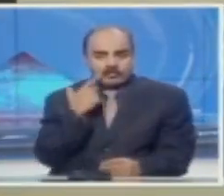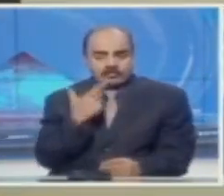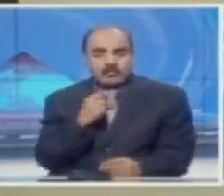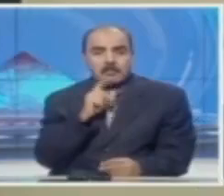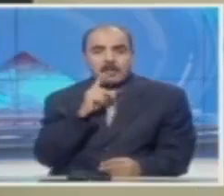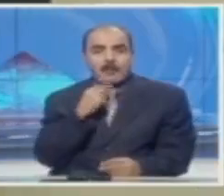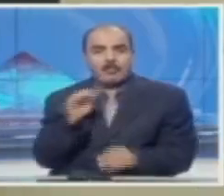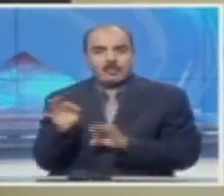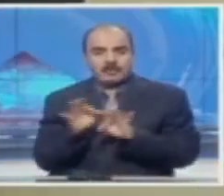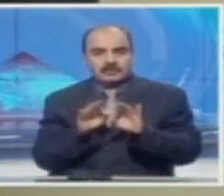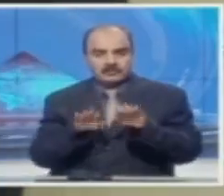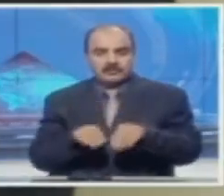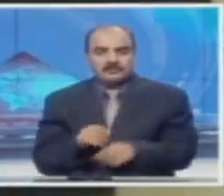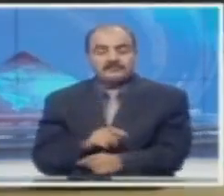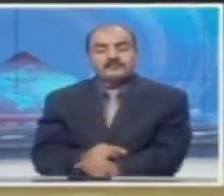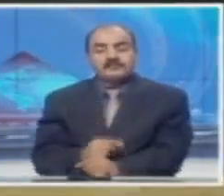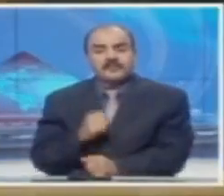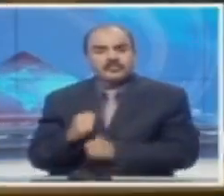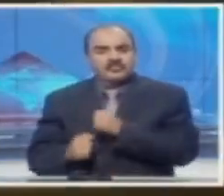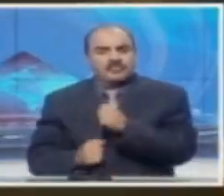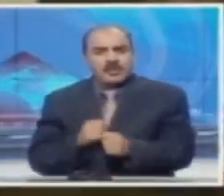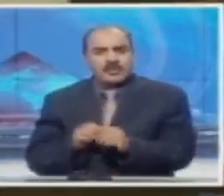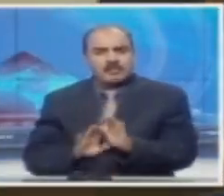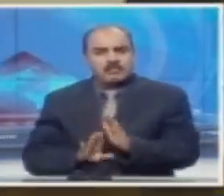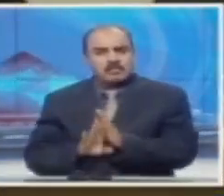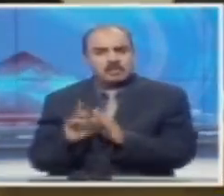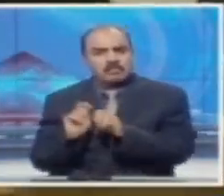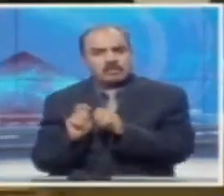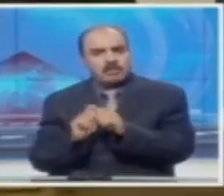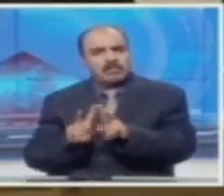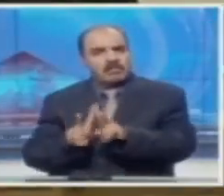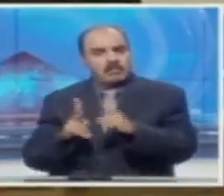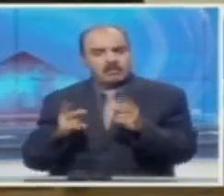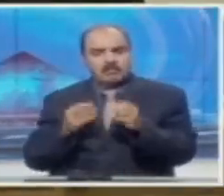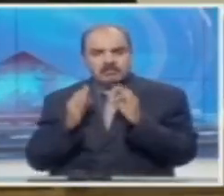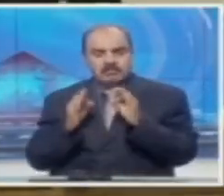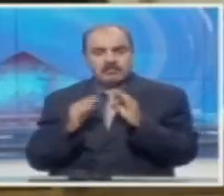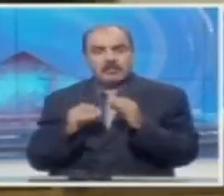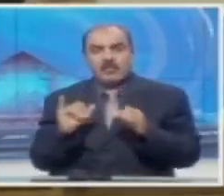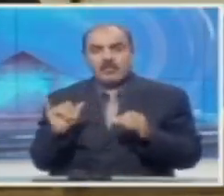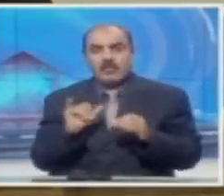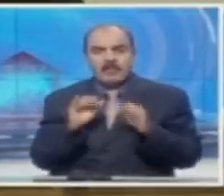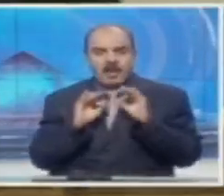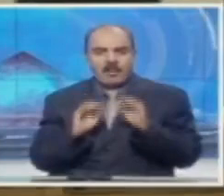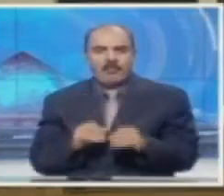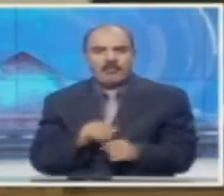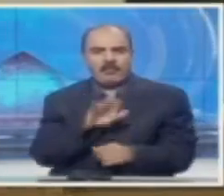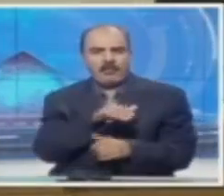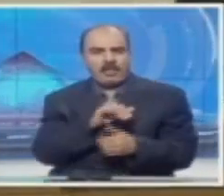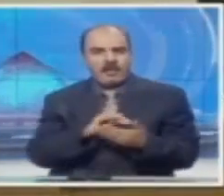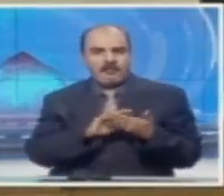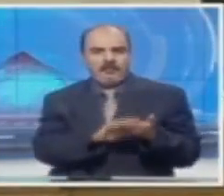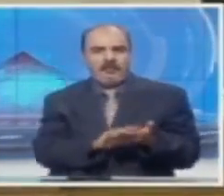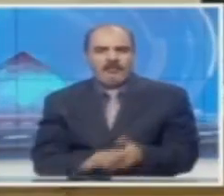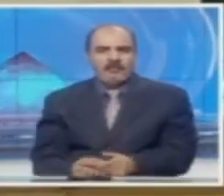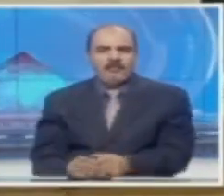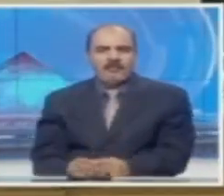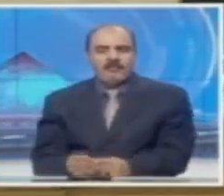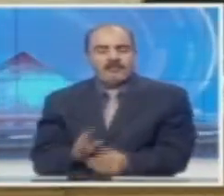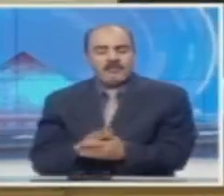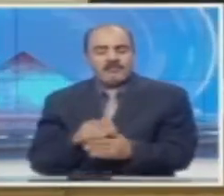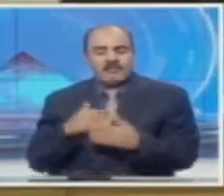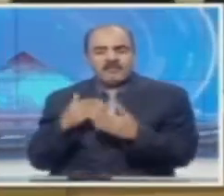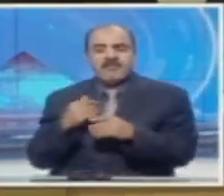محمود عصمت إلى جهود الوزارة في تحقيق تطوير شامل وجذري لذلك القطاع المهم والاستراتيجي. من